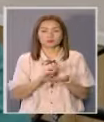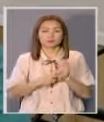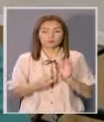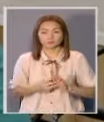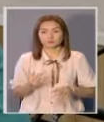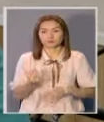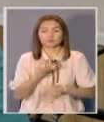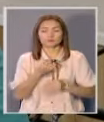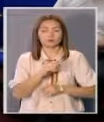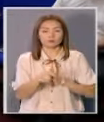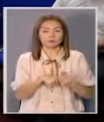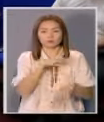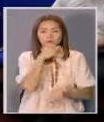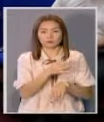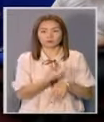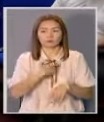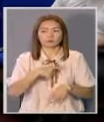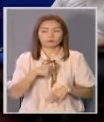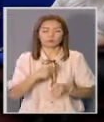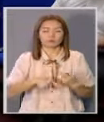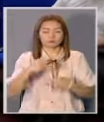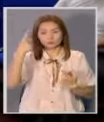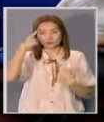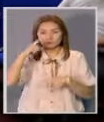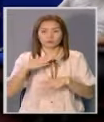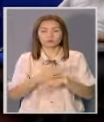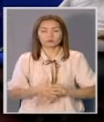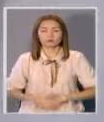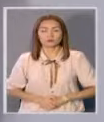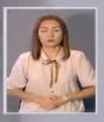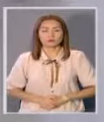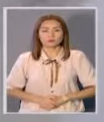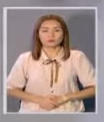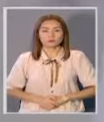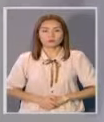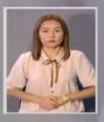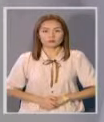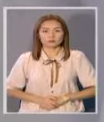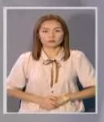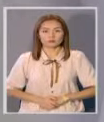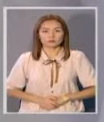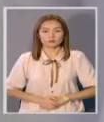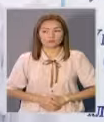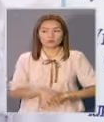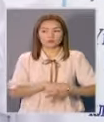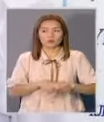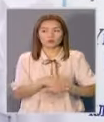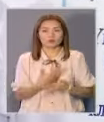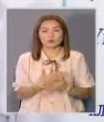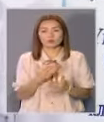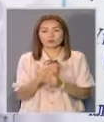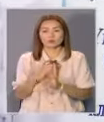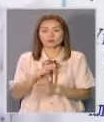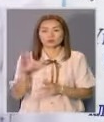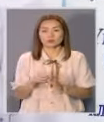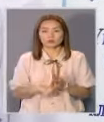аясында қызықтырған сұрақтарын қойып, өздерінің бизнес идеяларымен бөлісті. Үкімет тарапынан ауыл халқына көрсетіліп жатқан көмектер